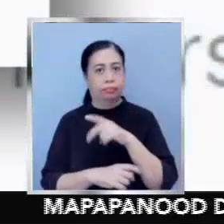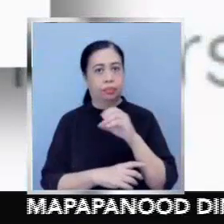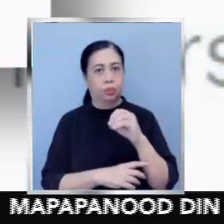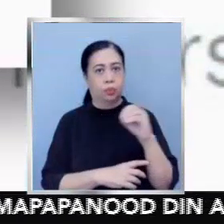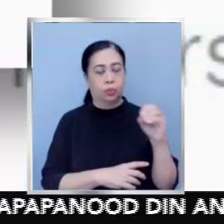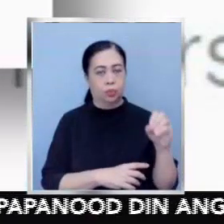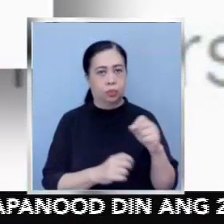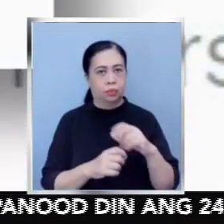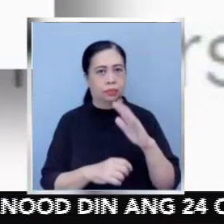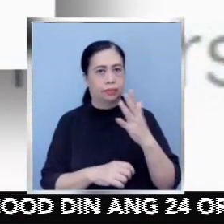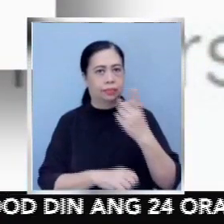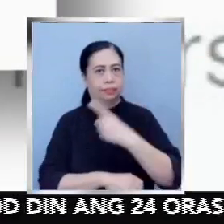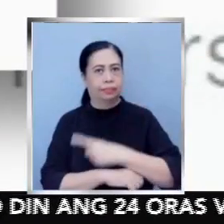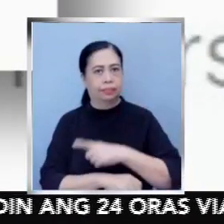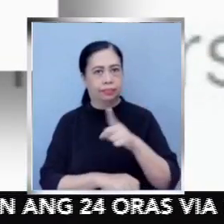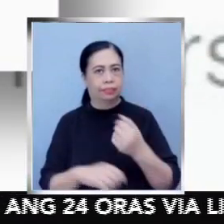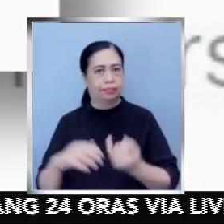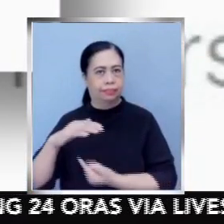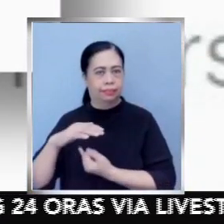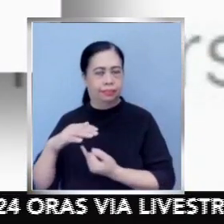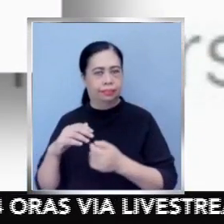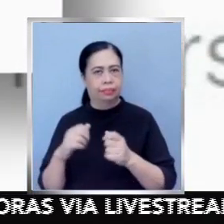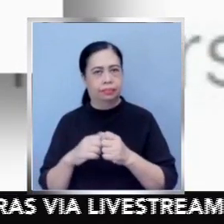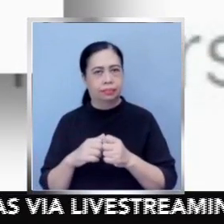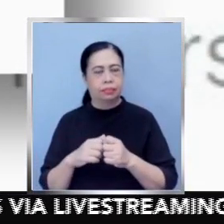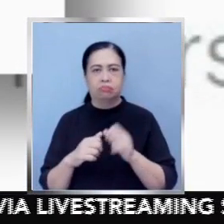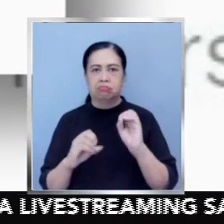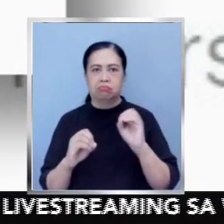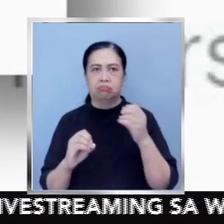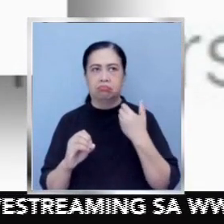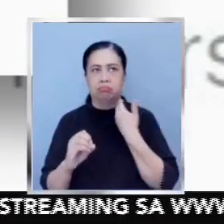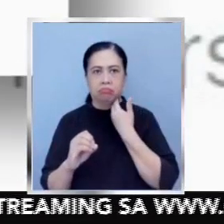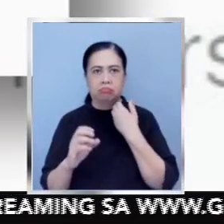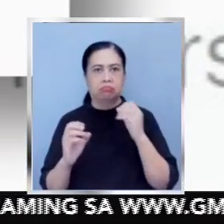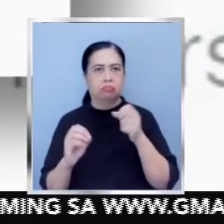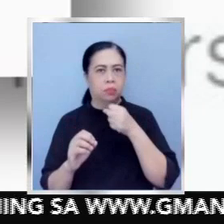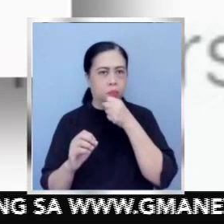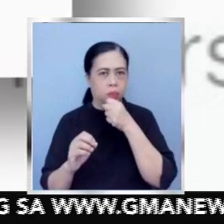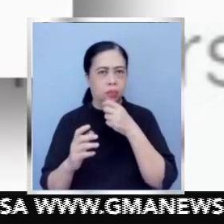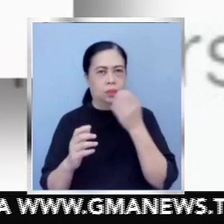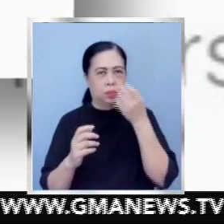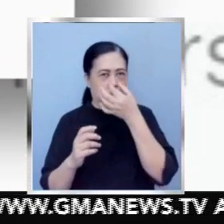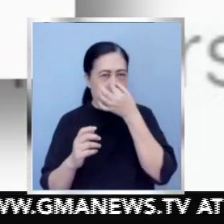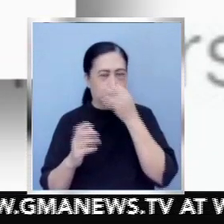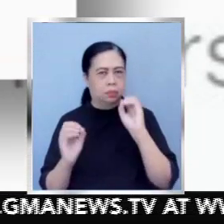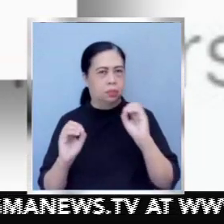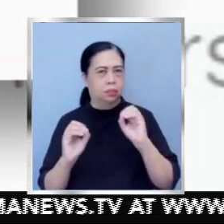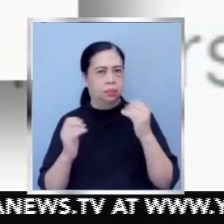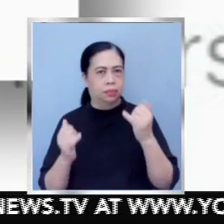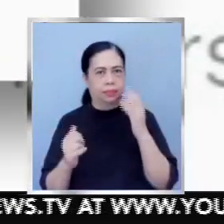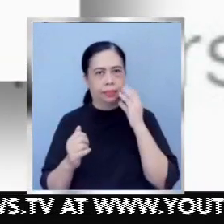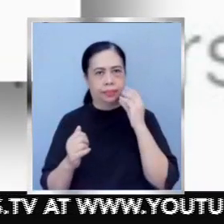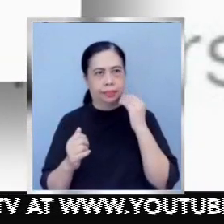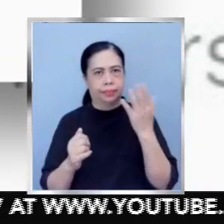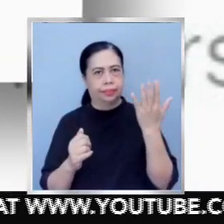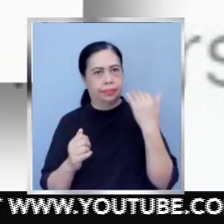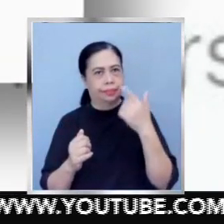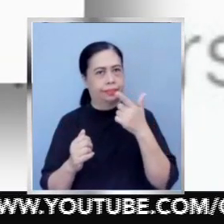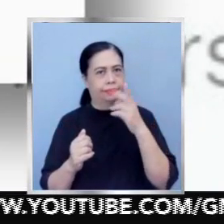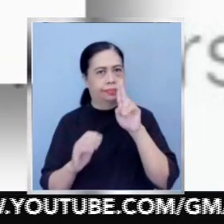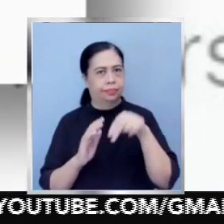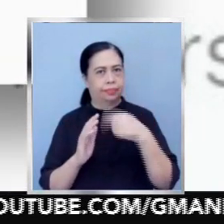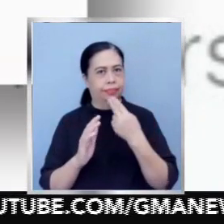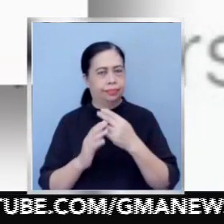ikalimang araw ng kanyang isolation, hindi na nakararanas ng lagnat, ubo at baradong ilong ang Pangulo sa nakalipas ng 24